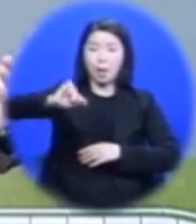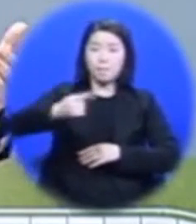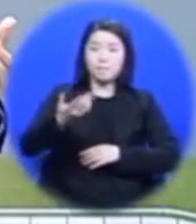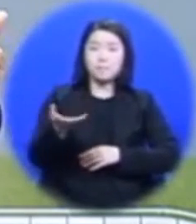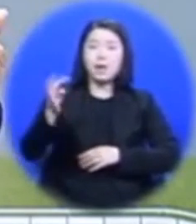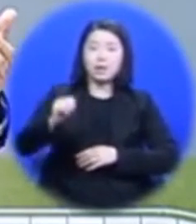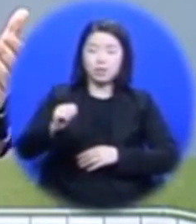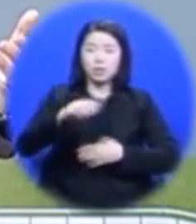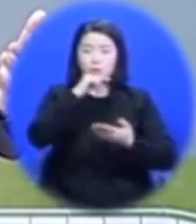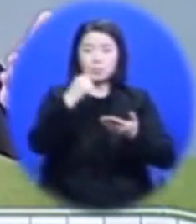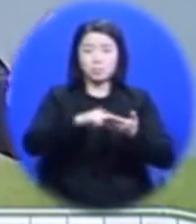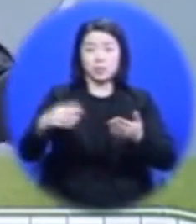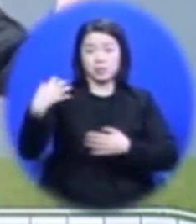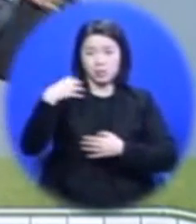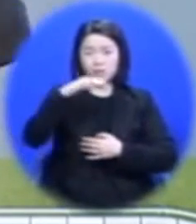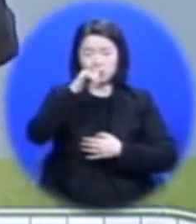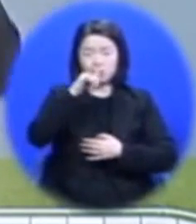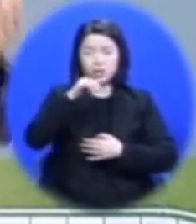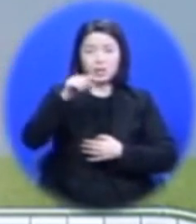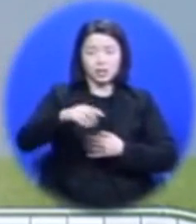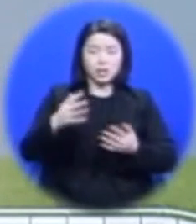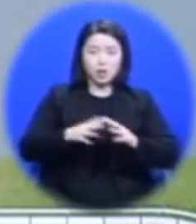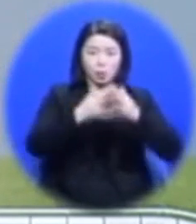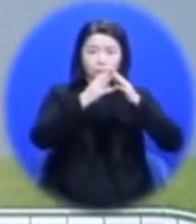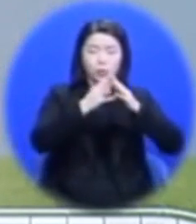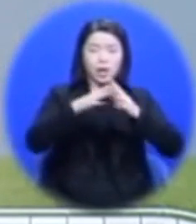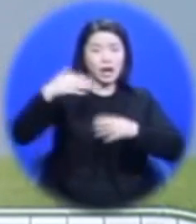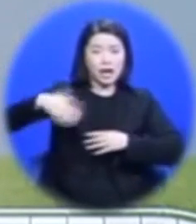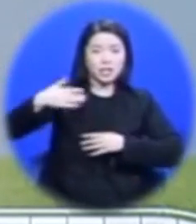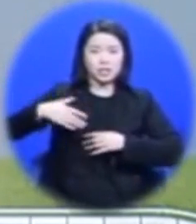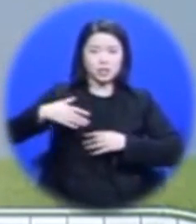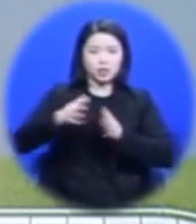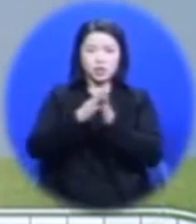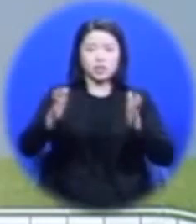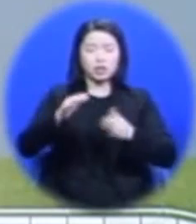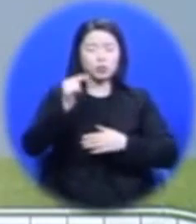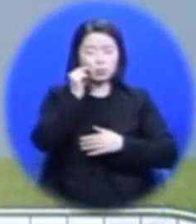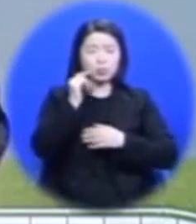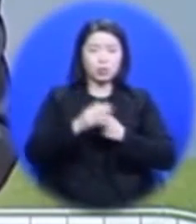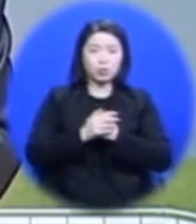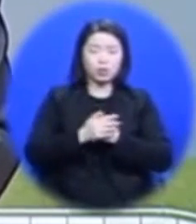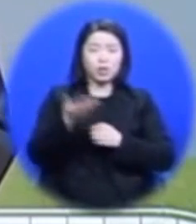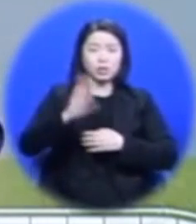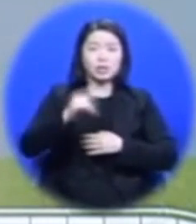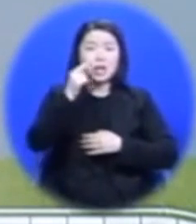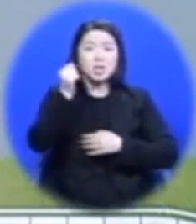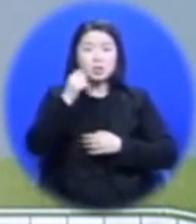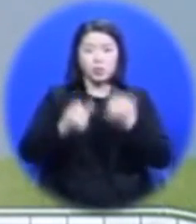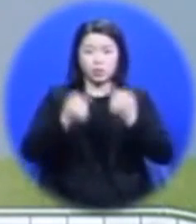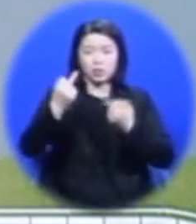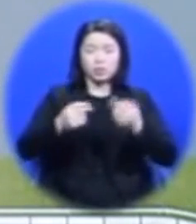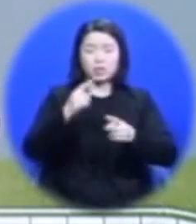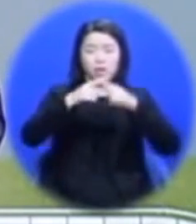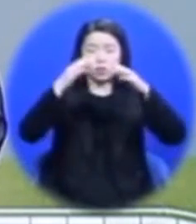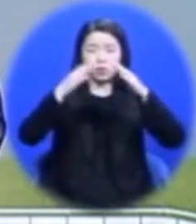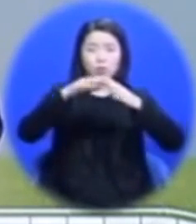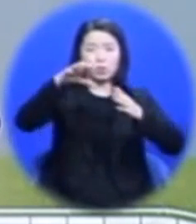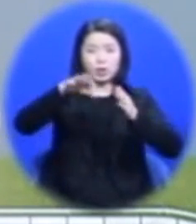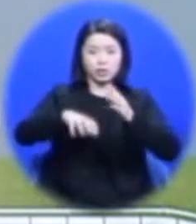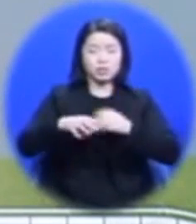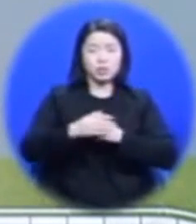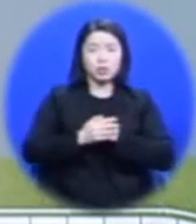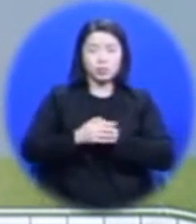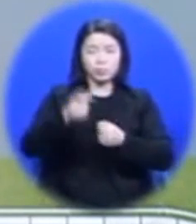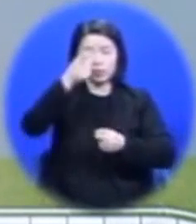정도 빚을 지고 있을 때 이 본당은 건축도 못하고 있었고 일본 형제교회에서